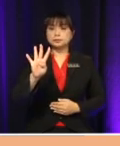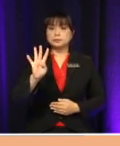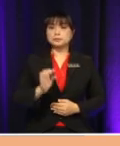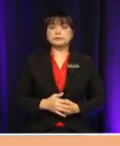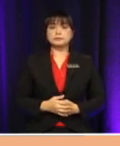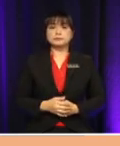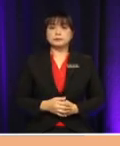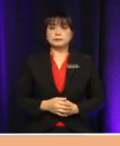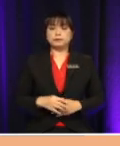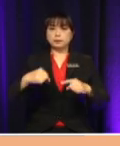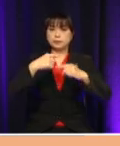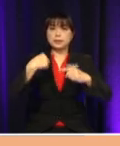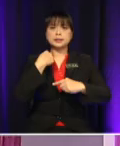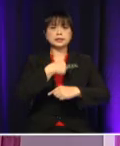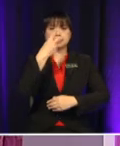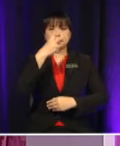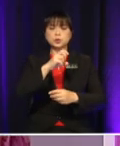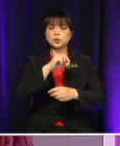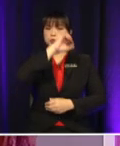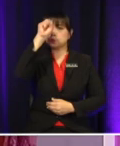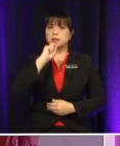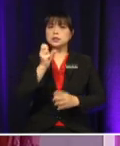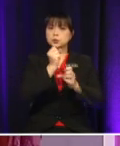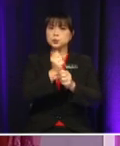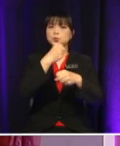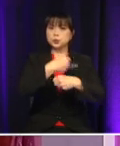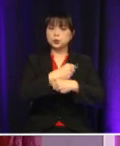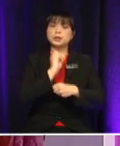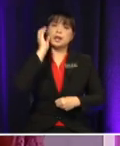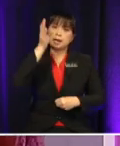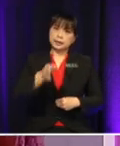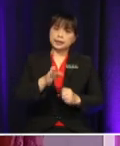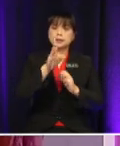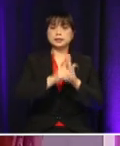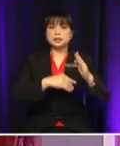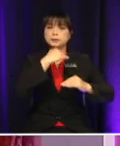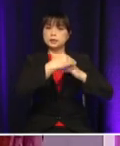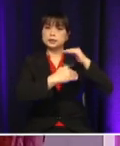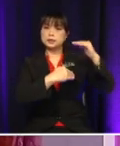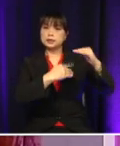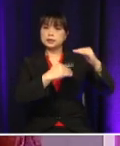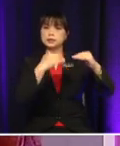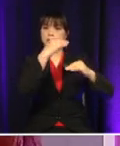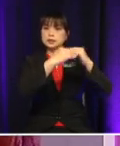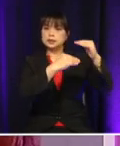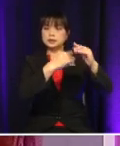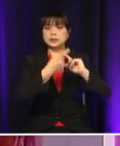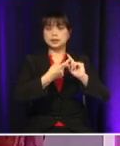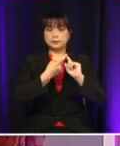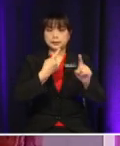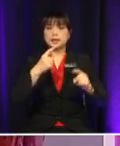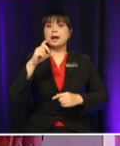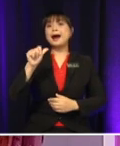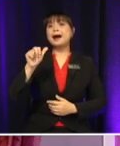kita tengok soal dan struktur ini dia langsung online ini akan dibina daripada ee Aras yang rendah kemudian dia akan eee